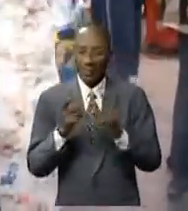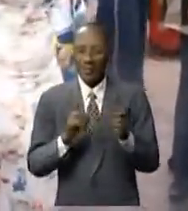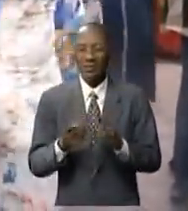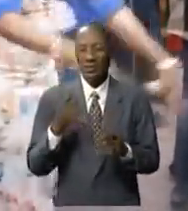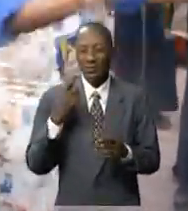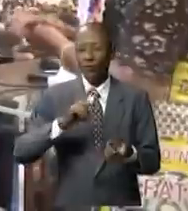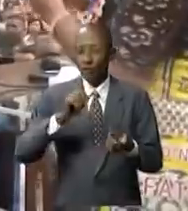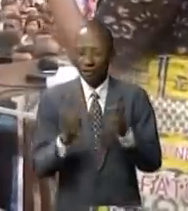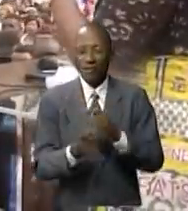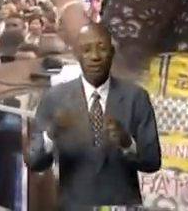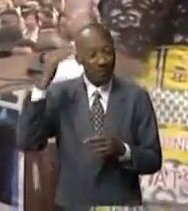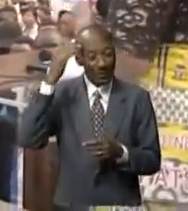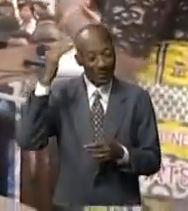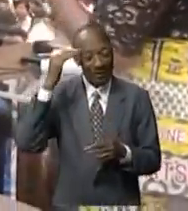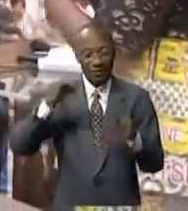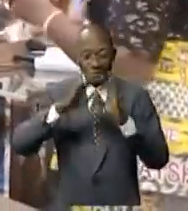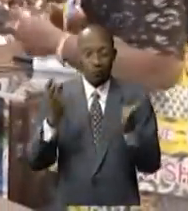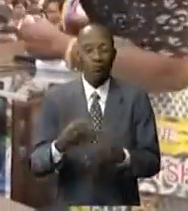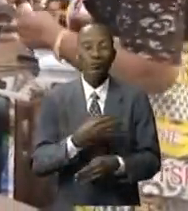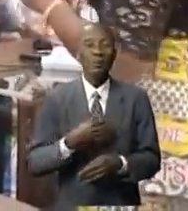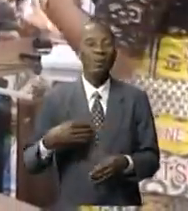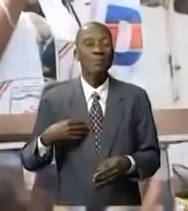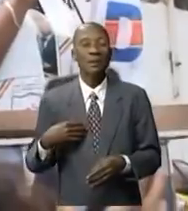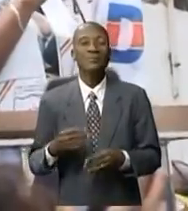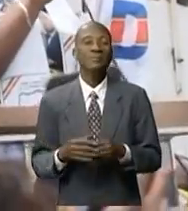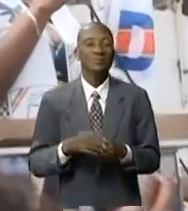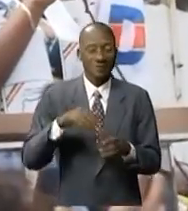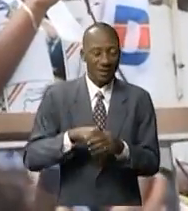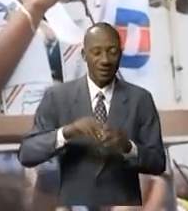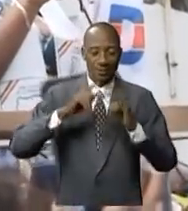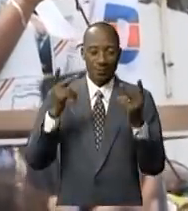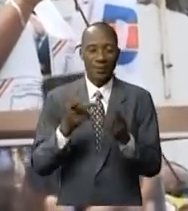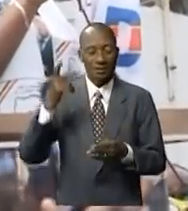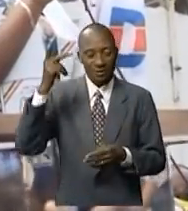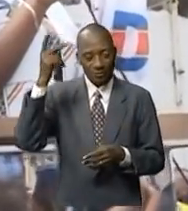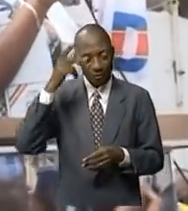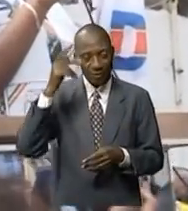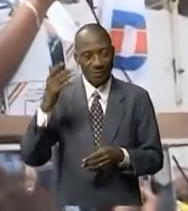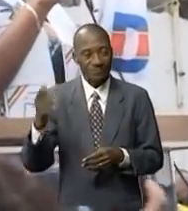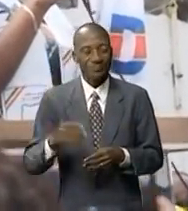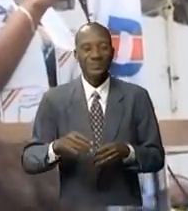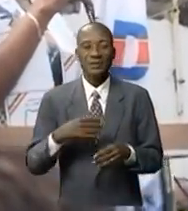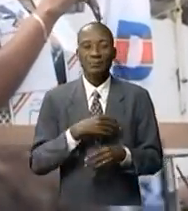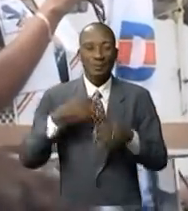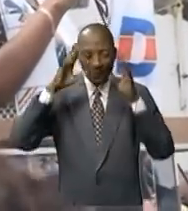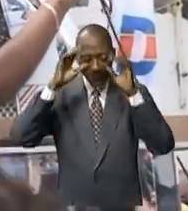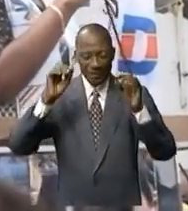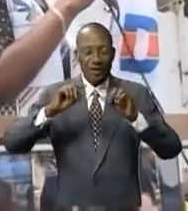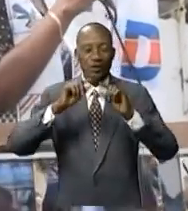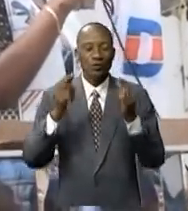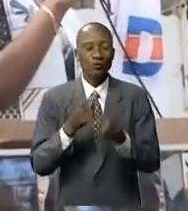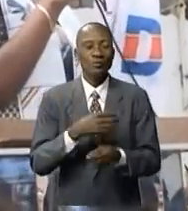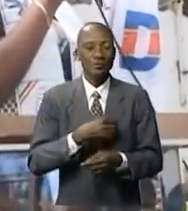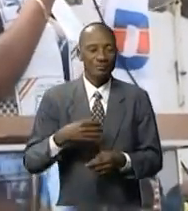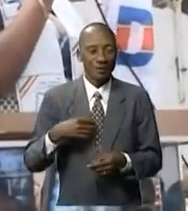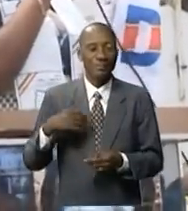profonde léthargie qui l'a caractérisée ces derniers temps. Prenant la parole, la présidente de la Ligue des femmes a appelé ses